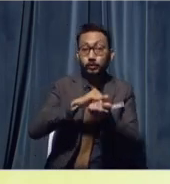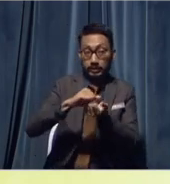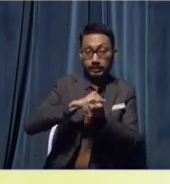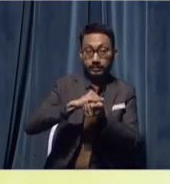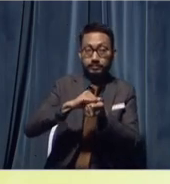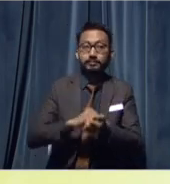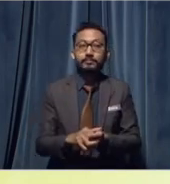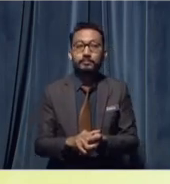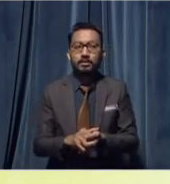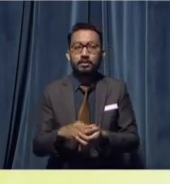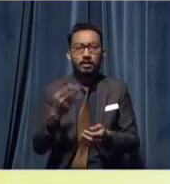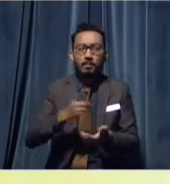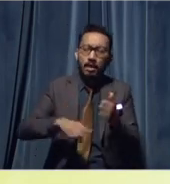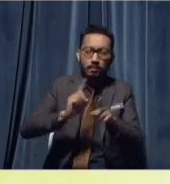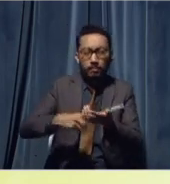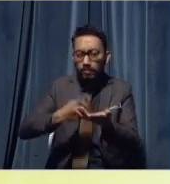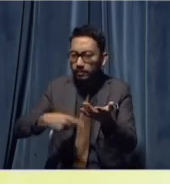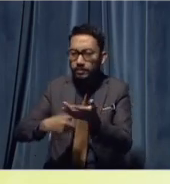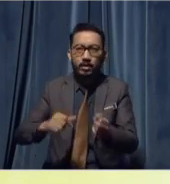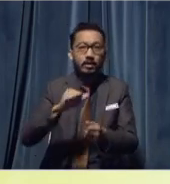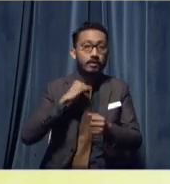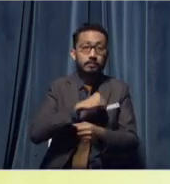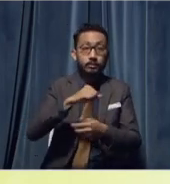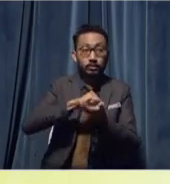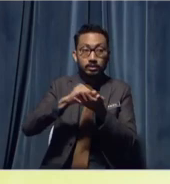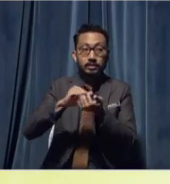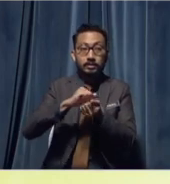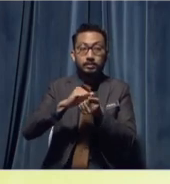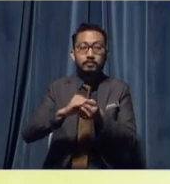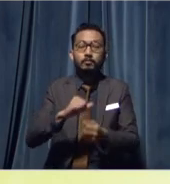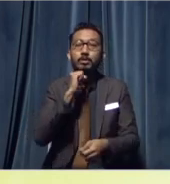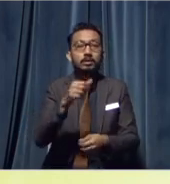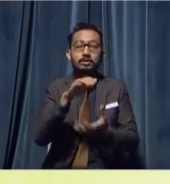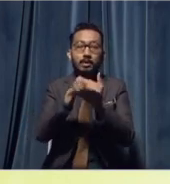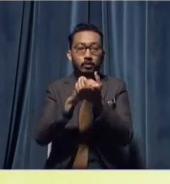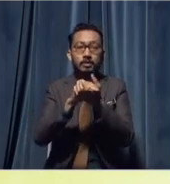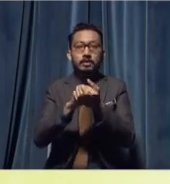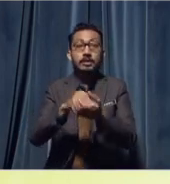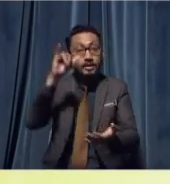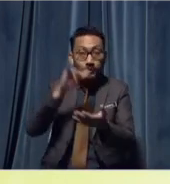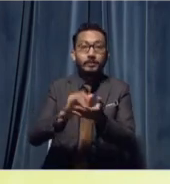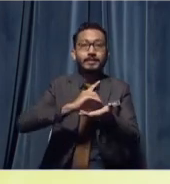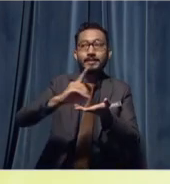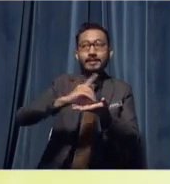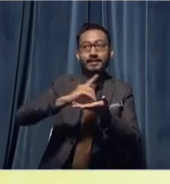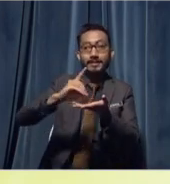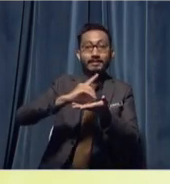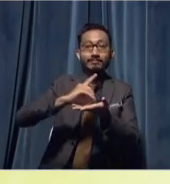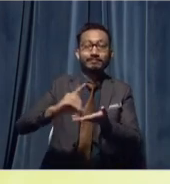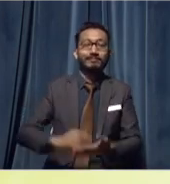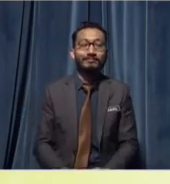Tetapi sebarang ejen pencuci yang bukan sabun merupakan